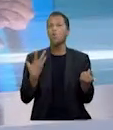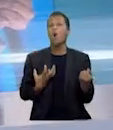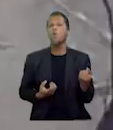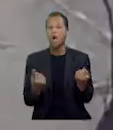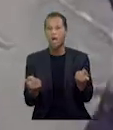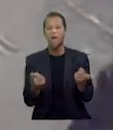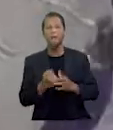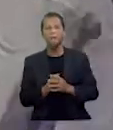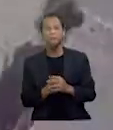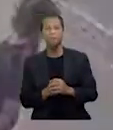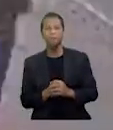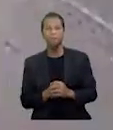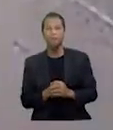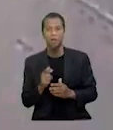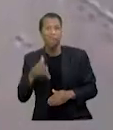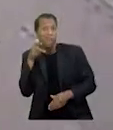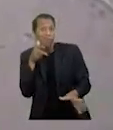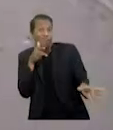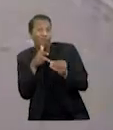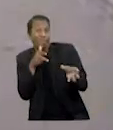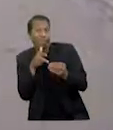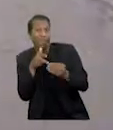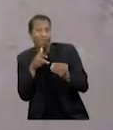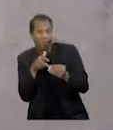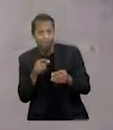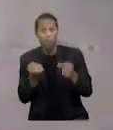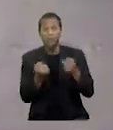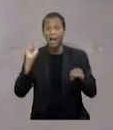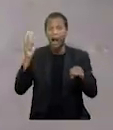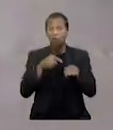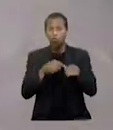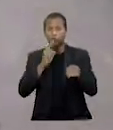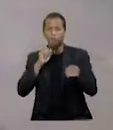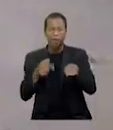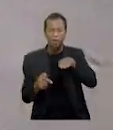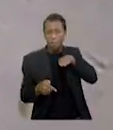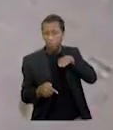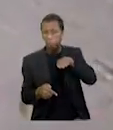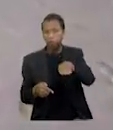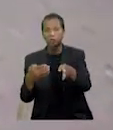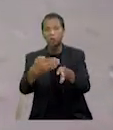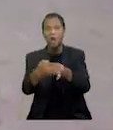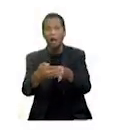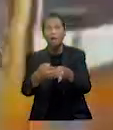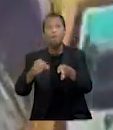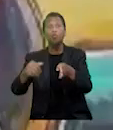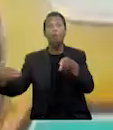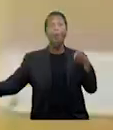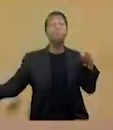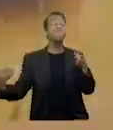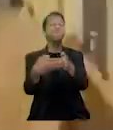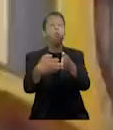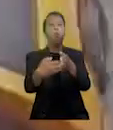luka-luka dalam rekaman CCTV mobil angkot tiba-tiba melaju ke tengah jalan dan menabrak sepeda motor dari arah berlawanan